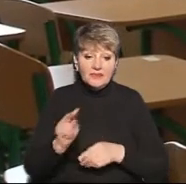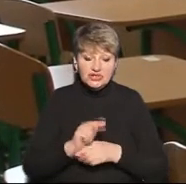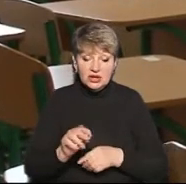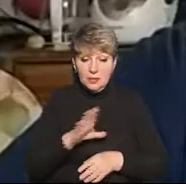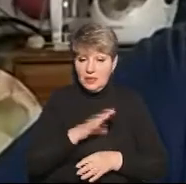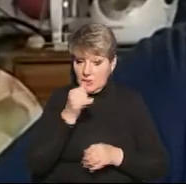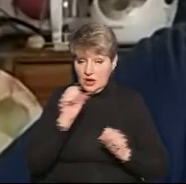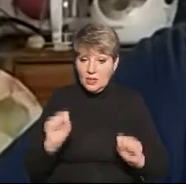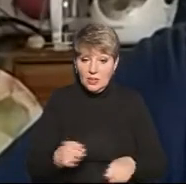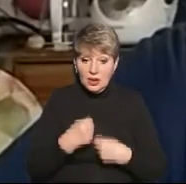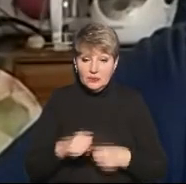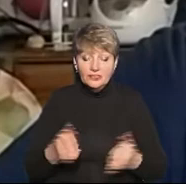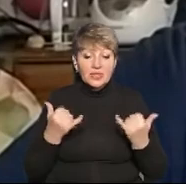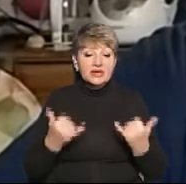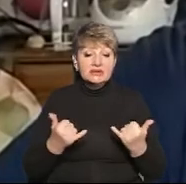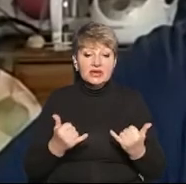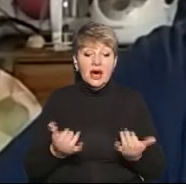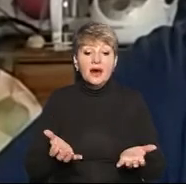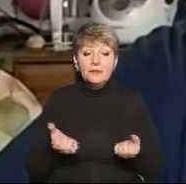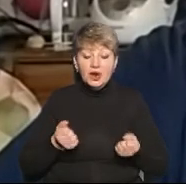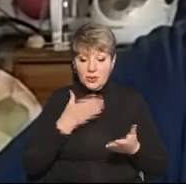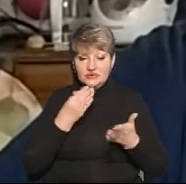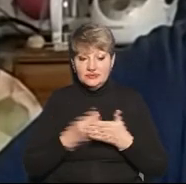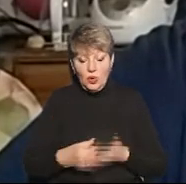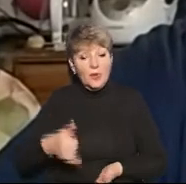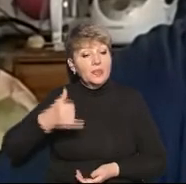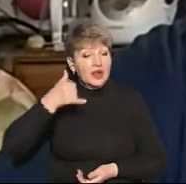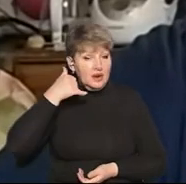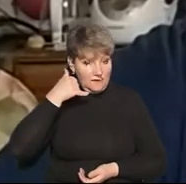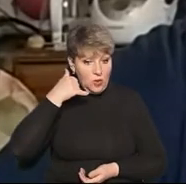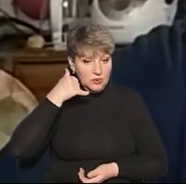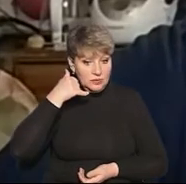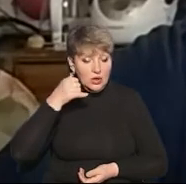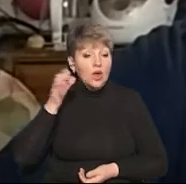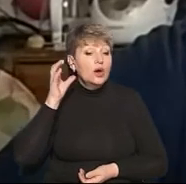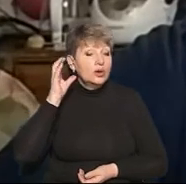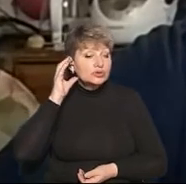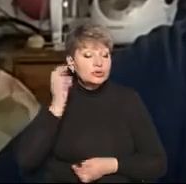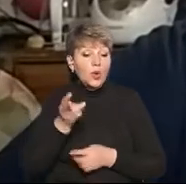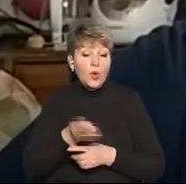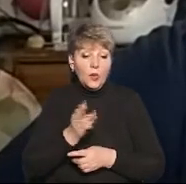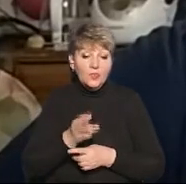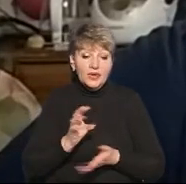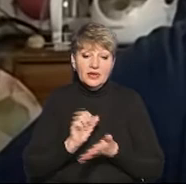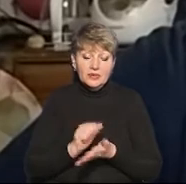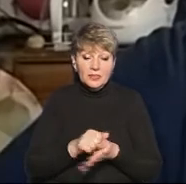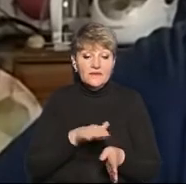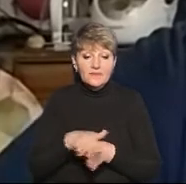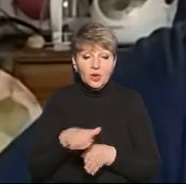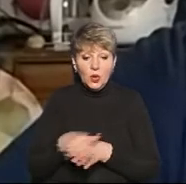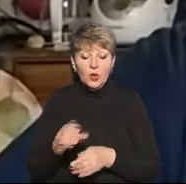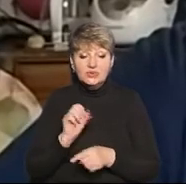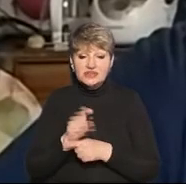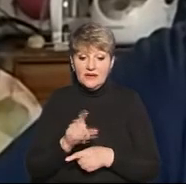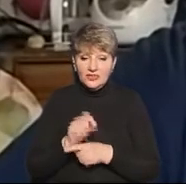неможливим. Він зараз сам бере свій телефон, слухає відеоуроки, виконує завдання по